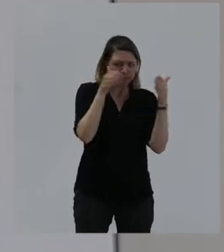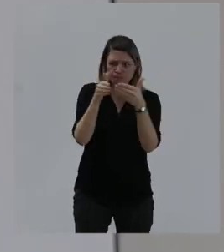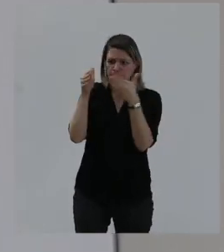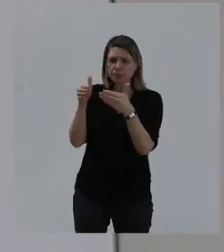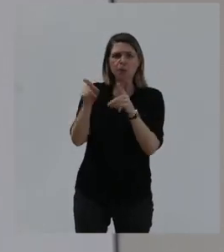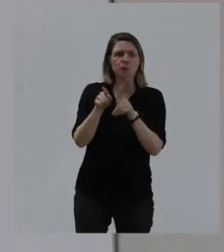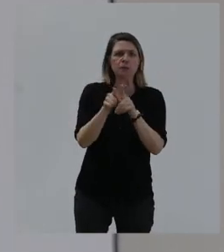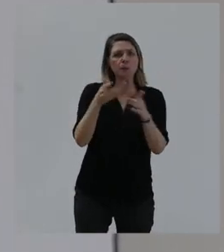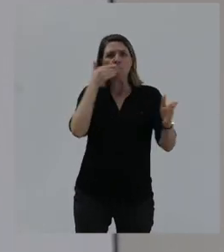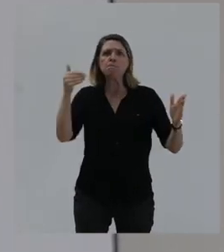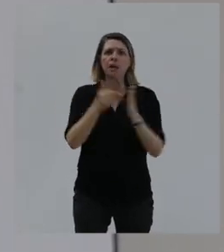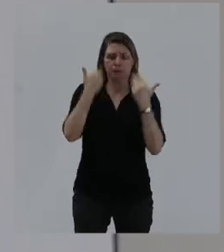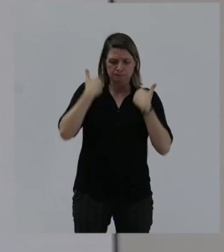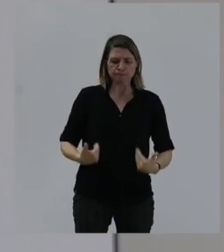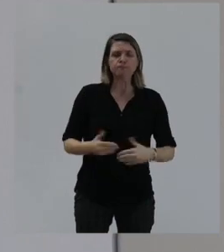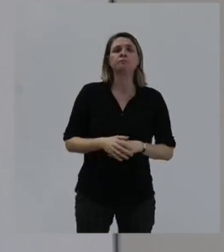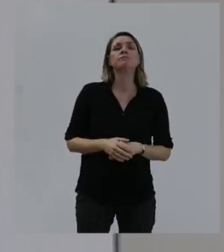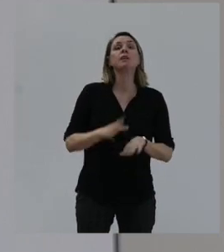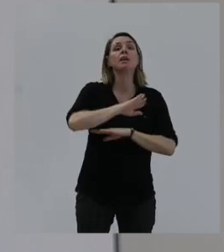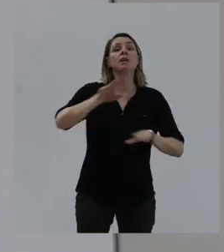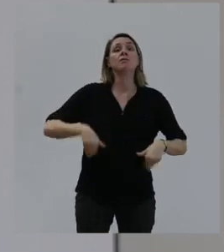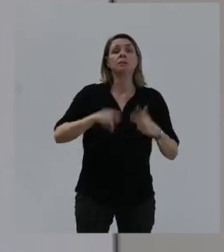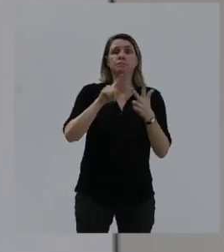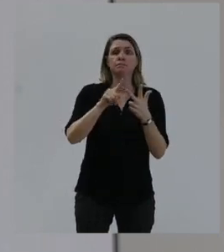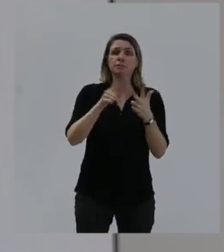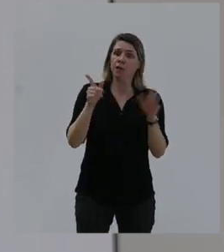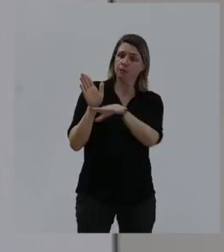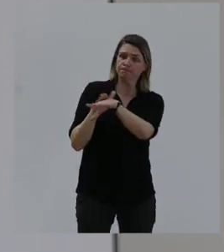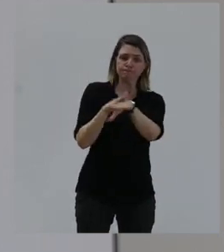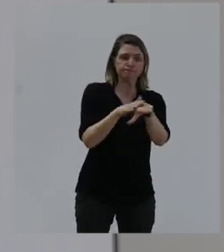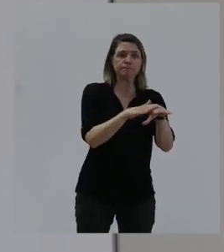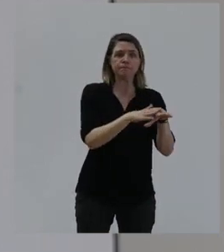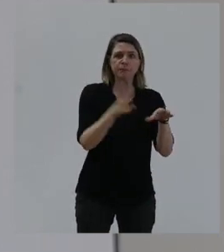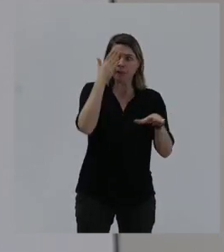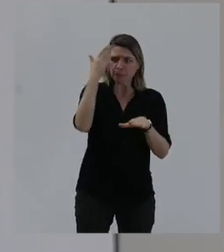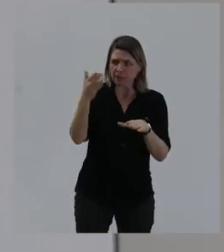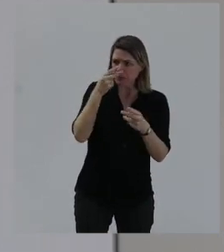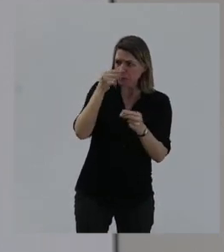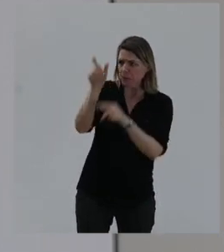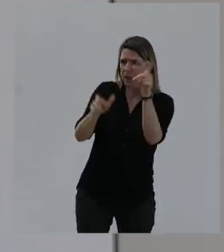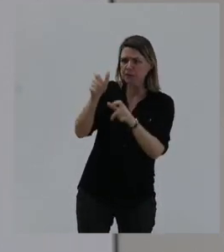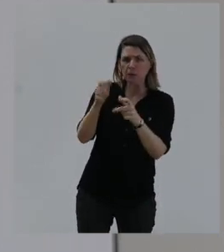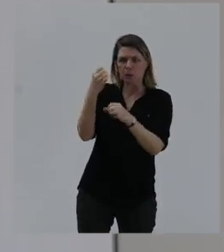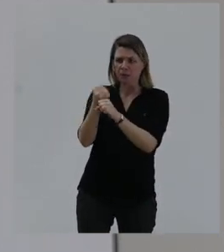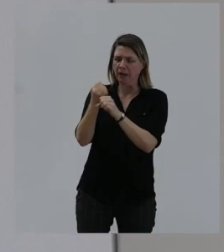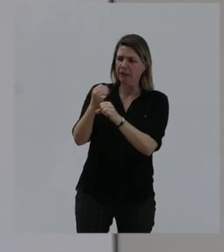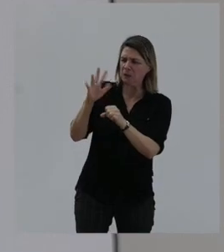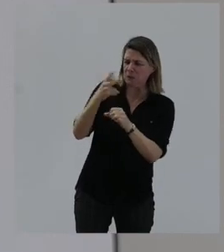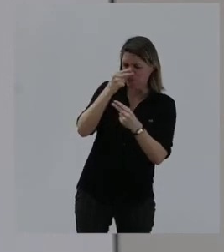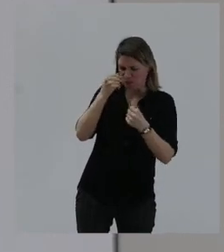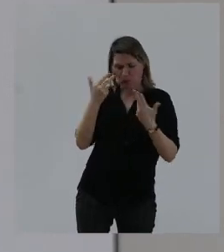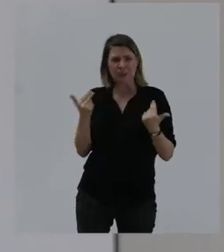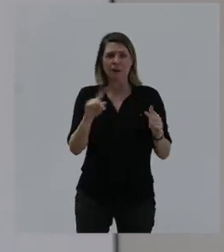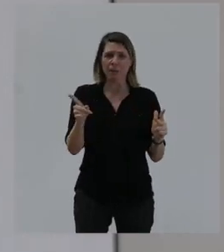le meilleur de soi. Enfin, cela implique que nous prévenions avec détermination le mal-être au travail. Nous nous engageons de ce point de